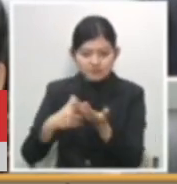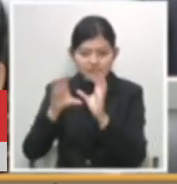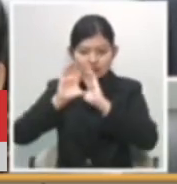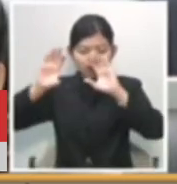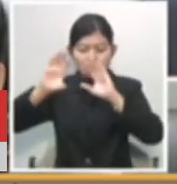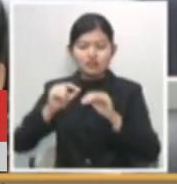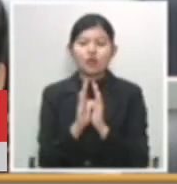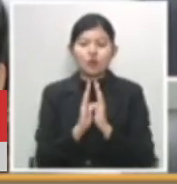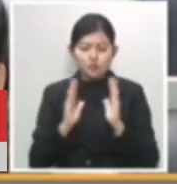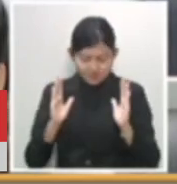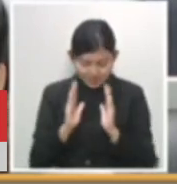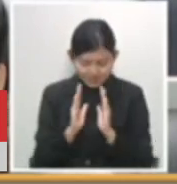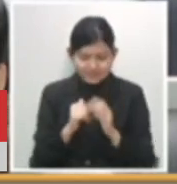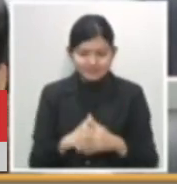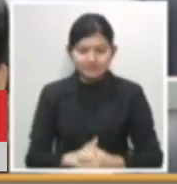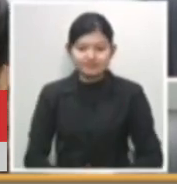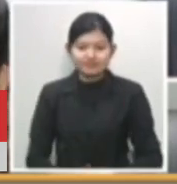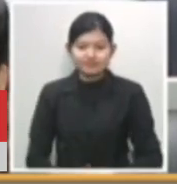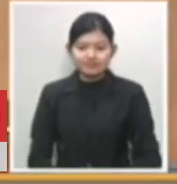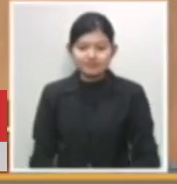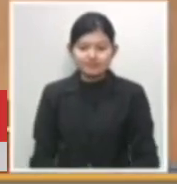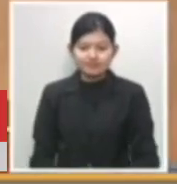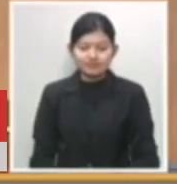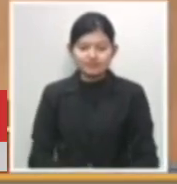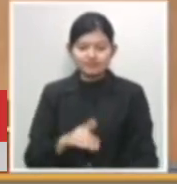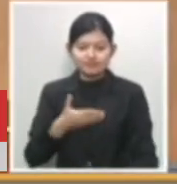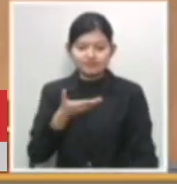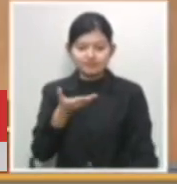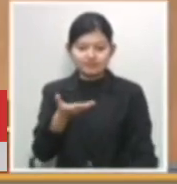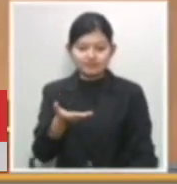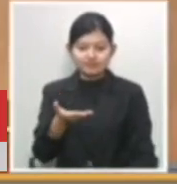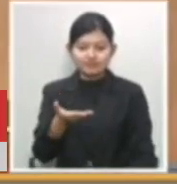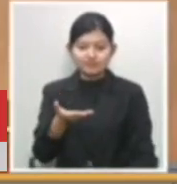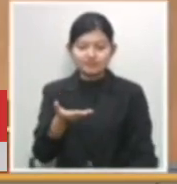อบคุณค่ะ เชิญคุณอาริลัน